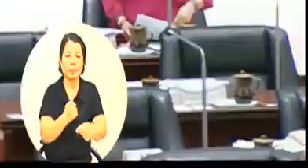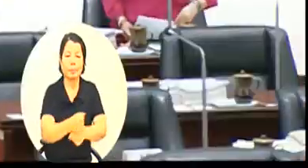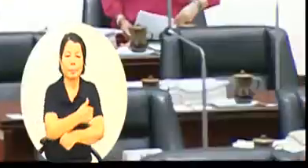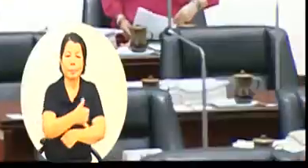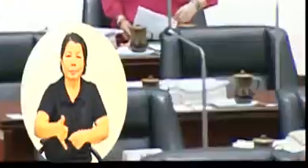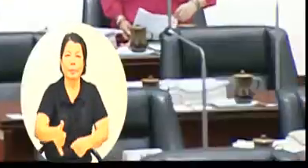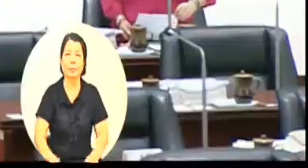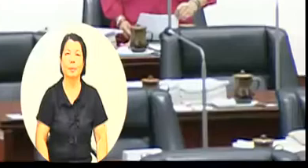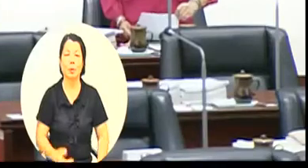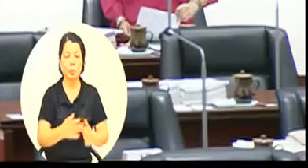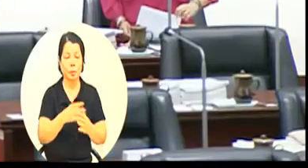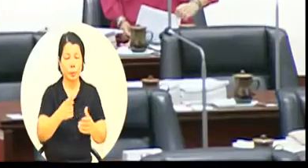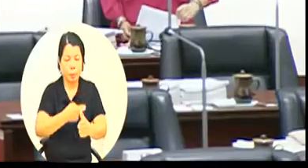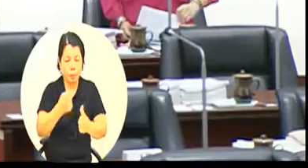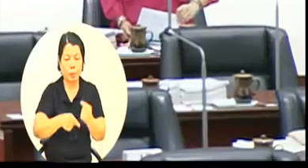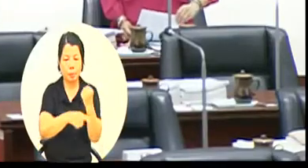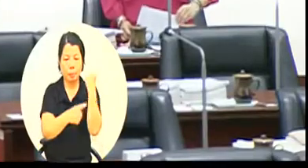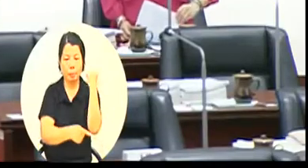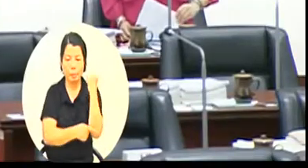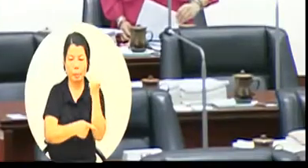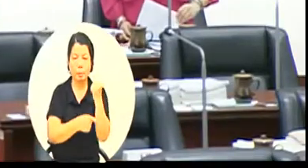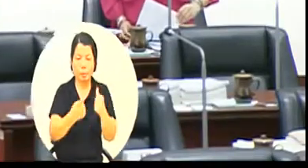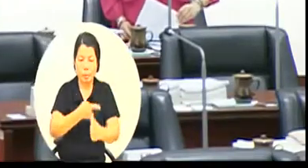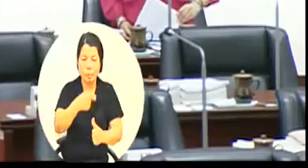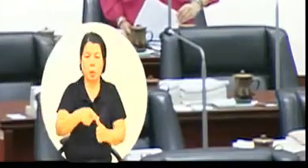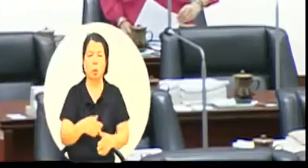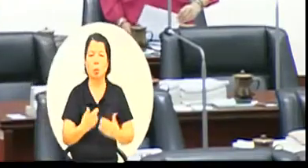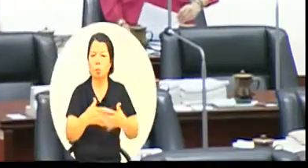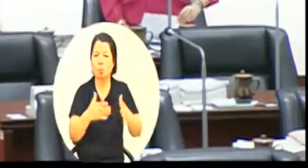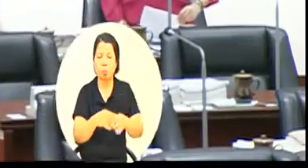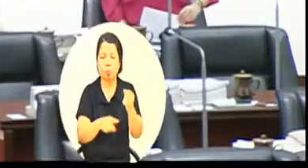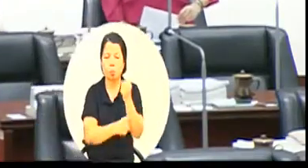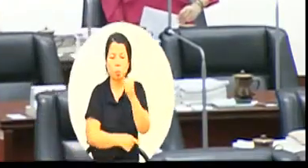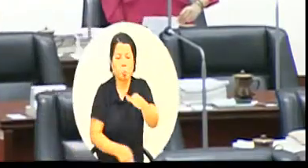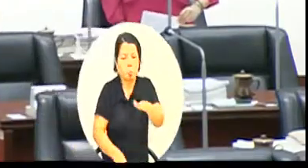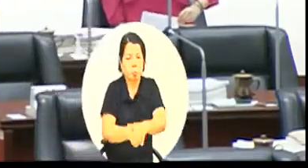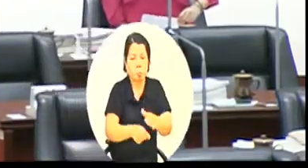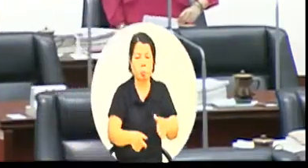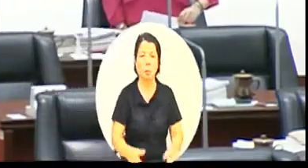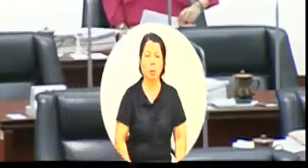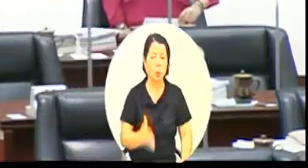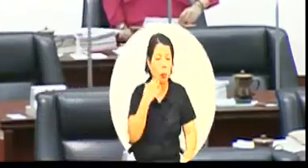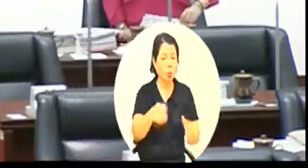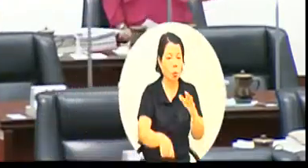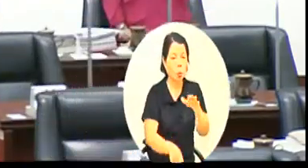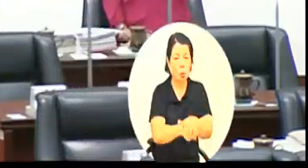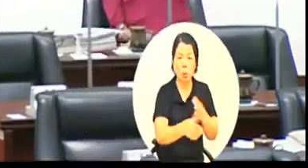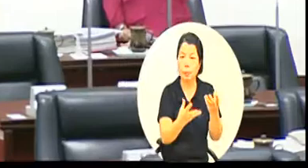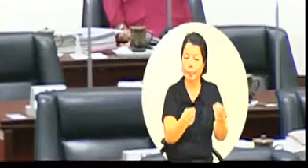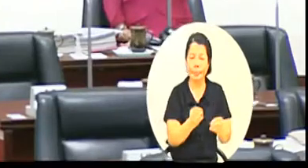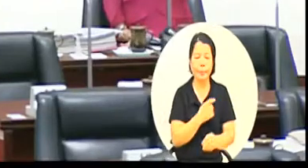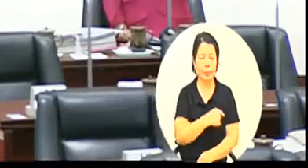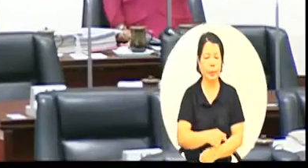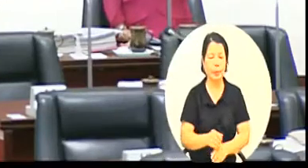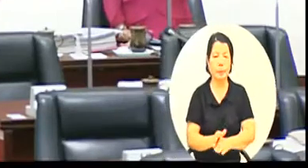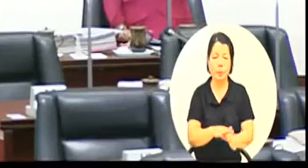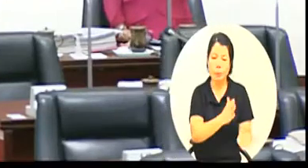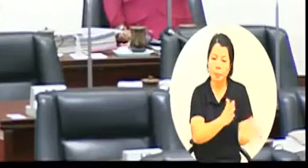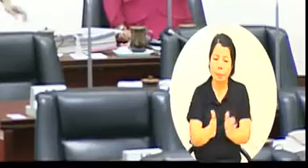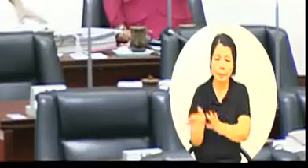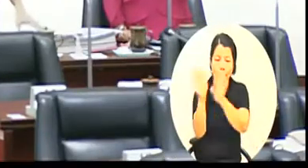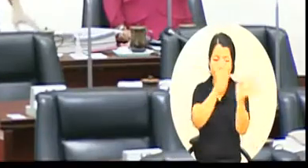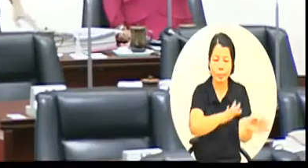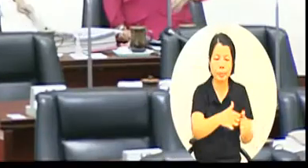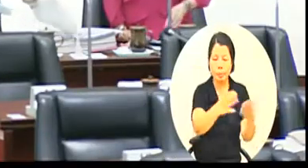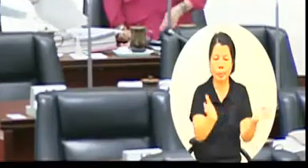优先、啊、就是我们尽量不要去违法的情况下能兼顾到情理嘛，所以是不是？那当然我想我们